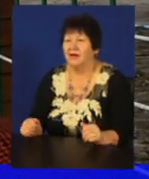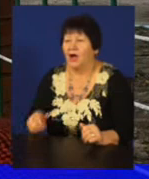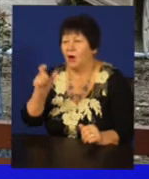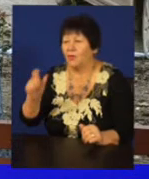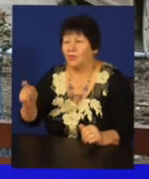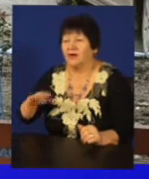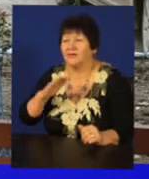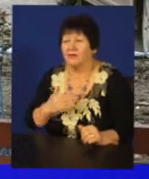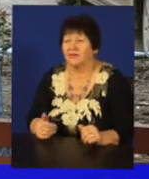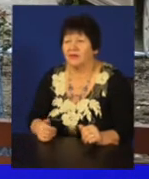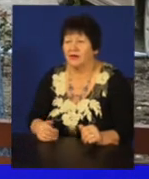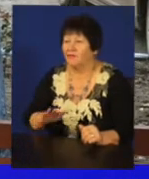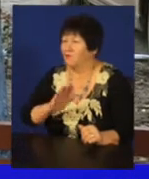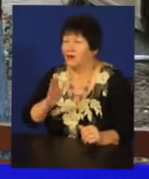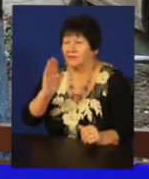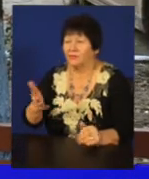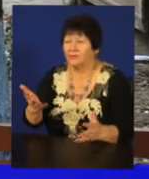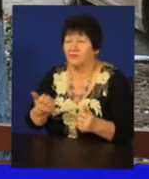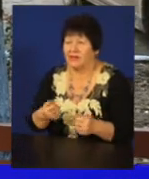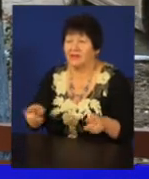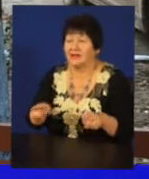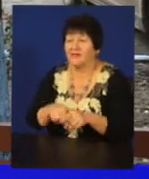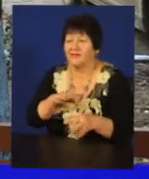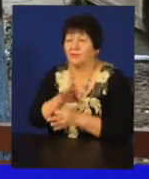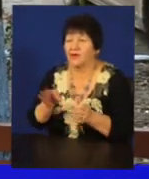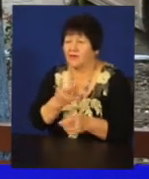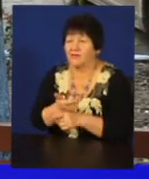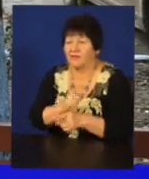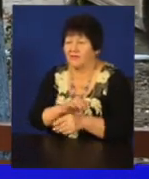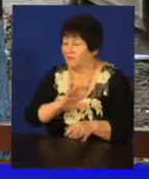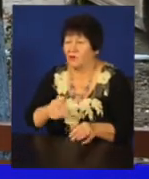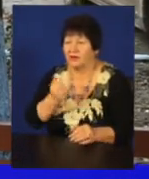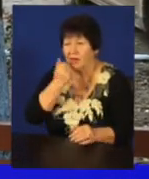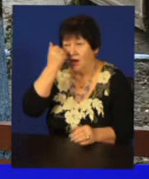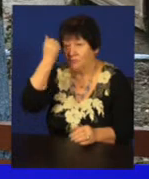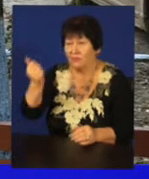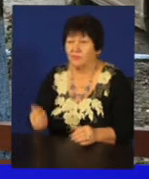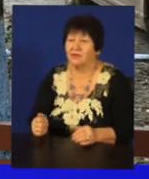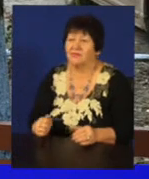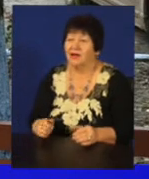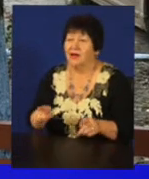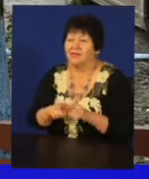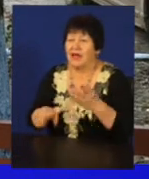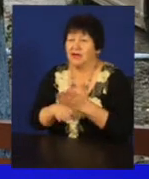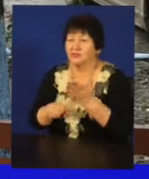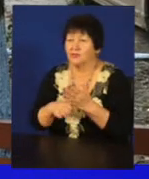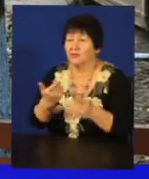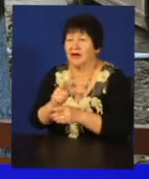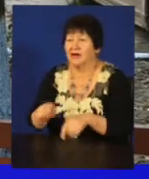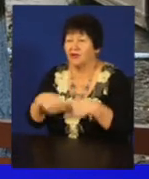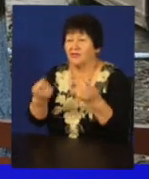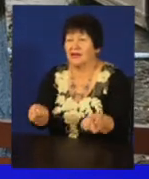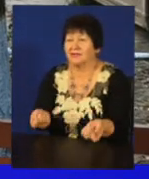populația noastră. Foarte bun venit acest proiect. Suntem foarte mulțumiți de ajutorul care ne a